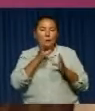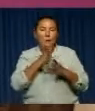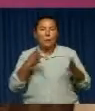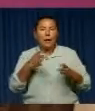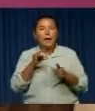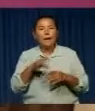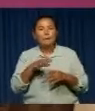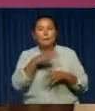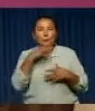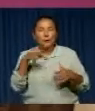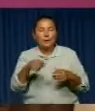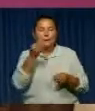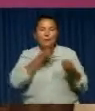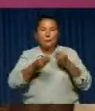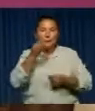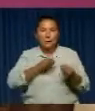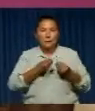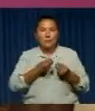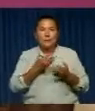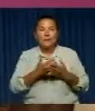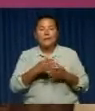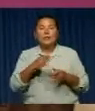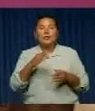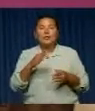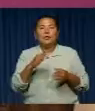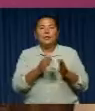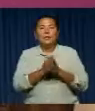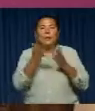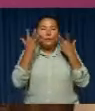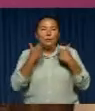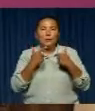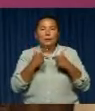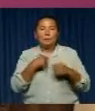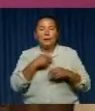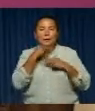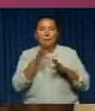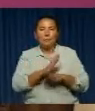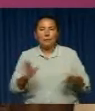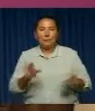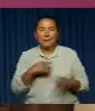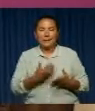әсіресе көп жеп жатырмыз. Десе де жеміс-жидек таңдауда нелерге мән бергеніміз жөн дейді.